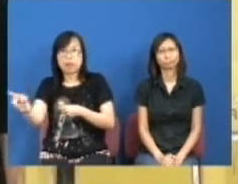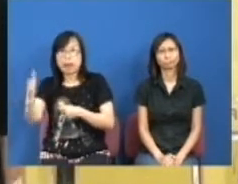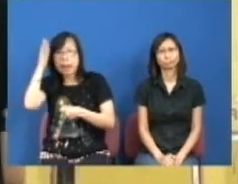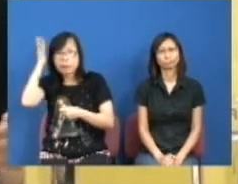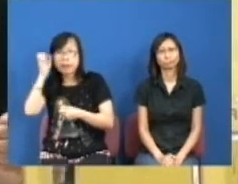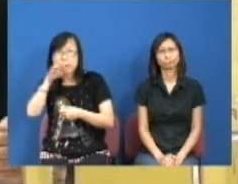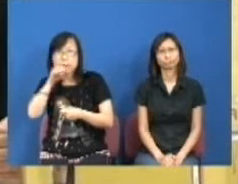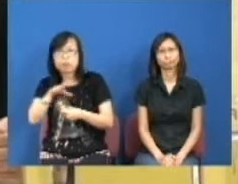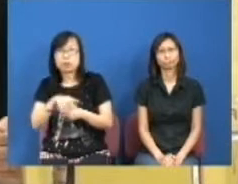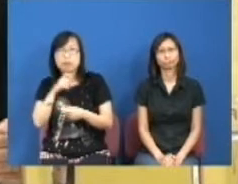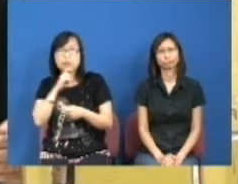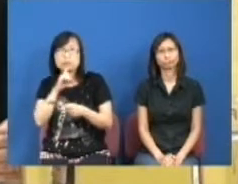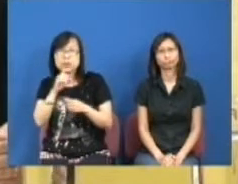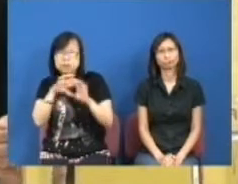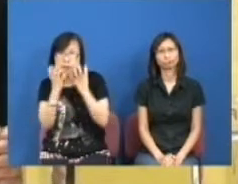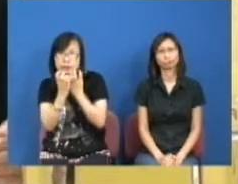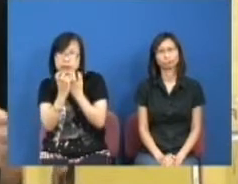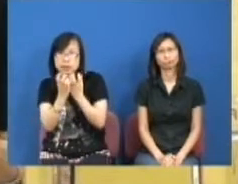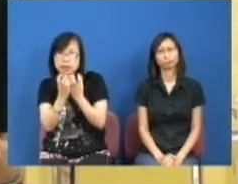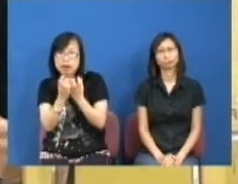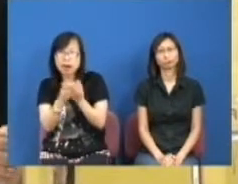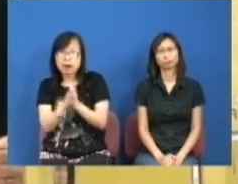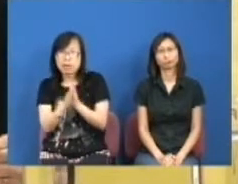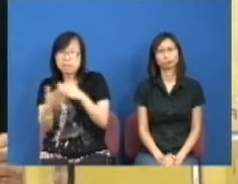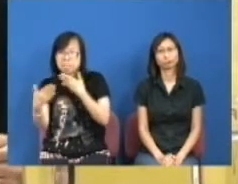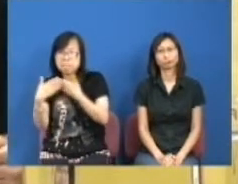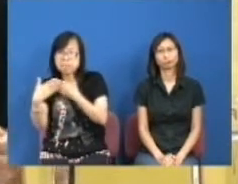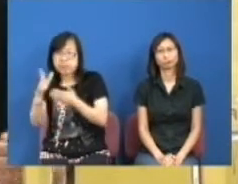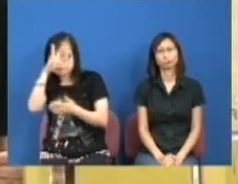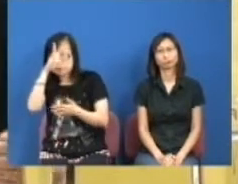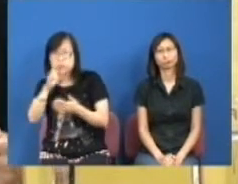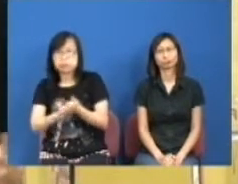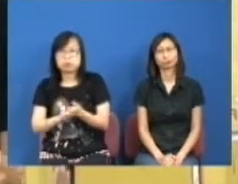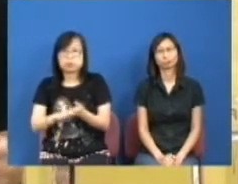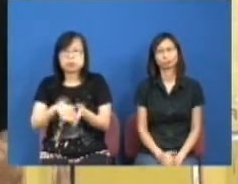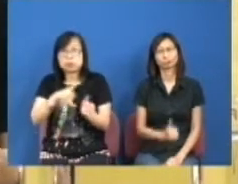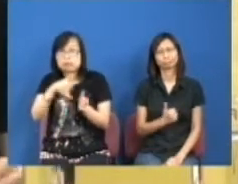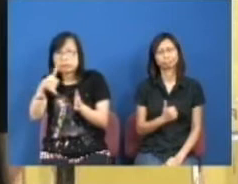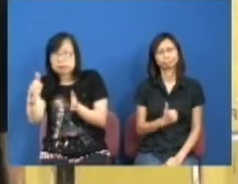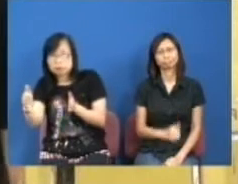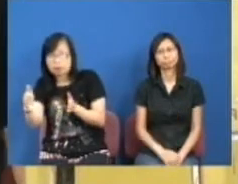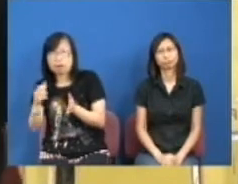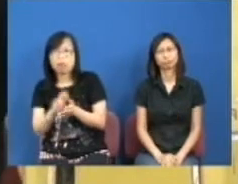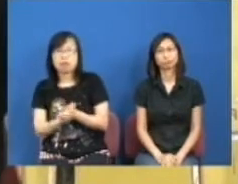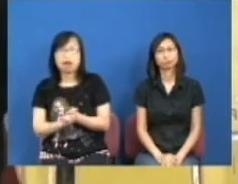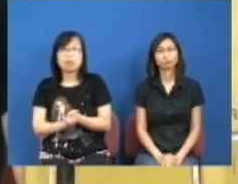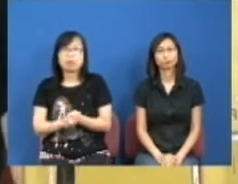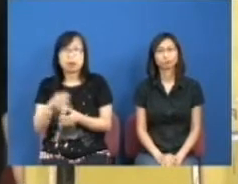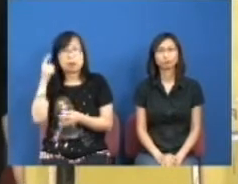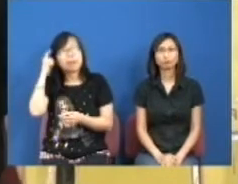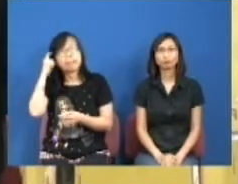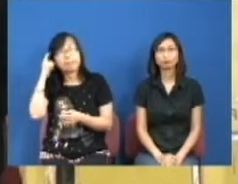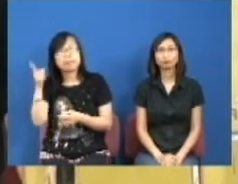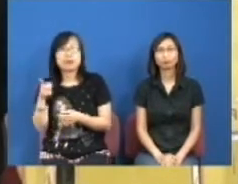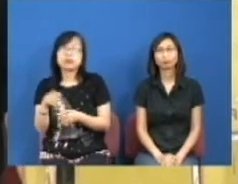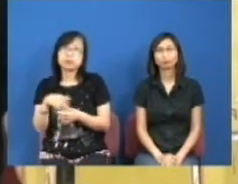嘅，就話會唔會有一啲組織咧係親政府，或者係已經歸邊，或者係被滲透。咁我諗呢個既